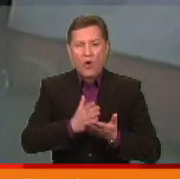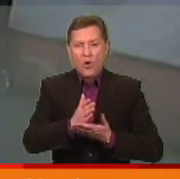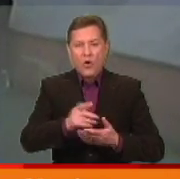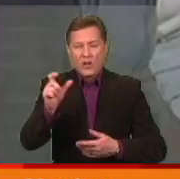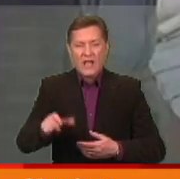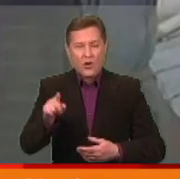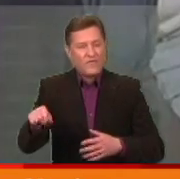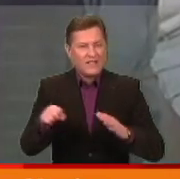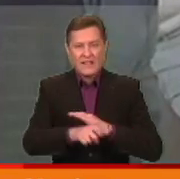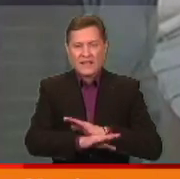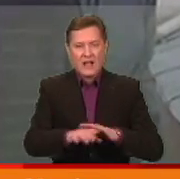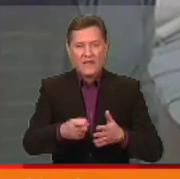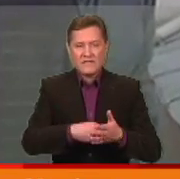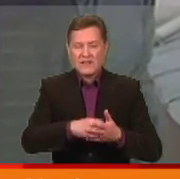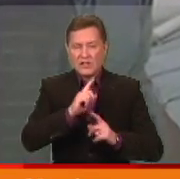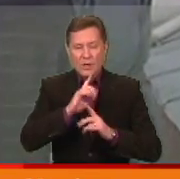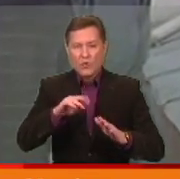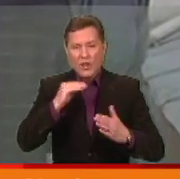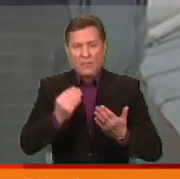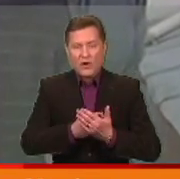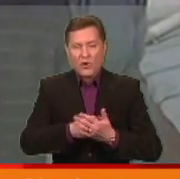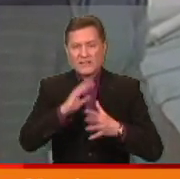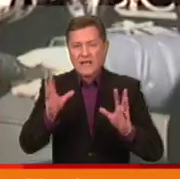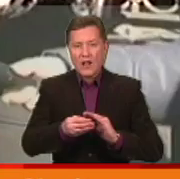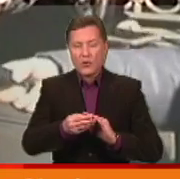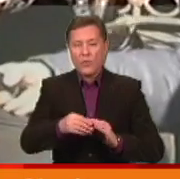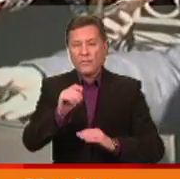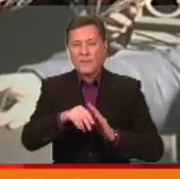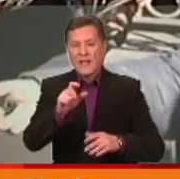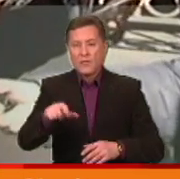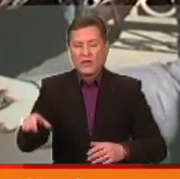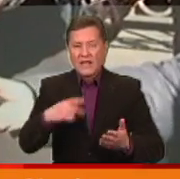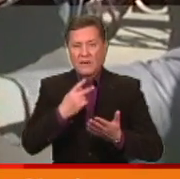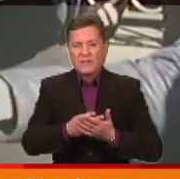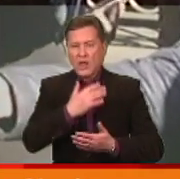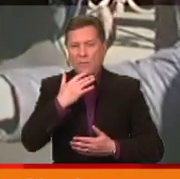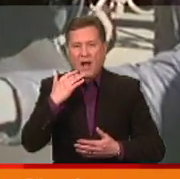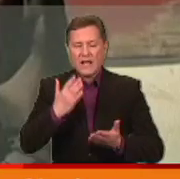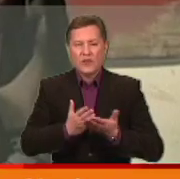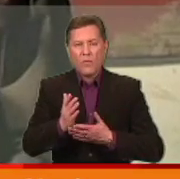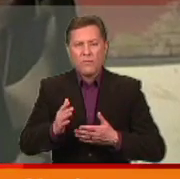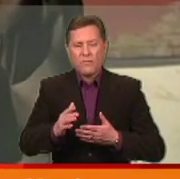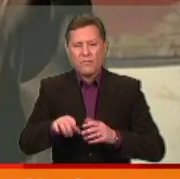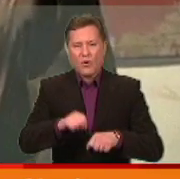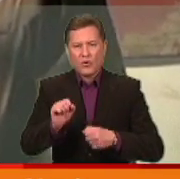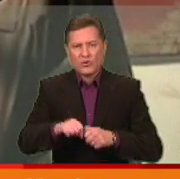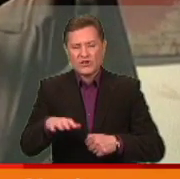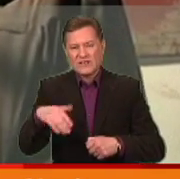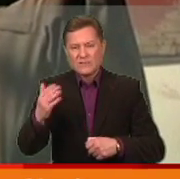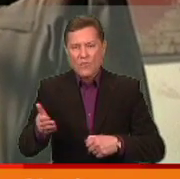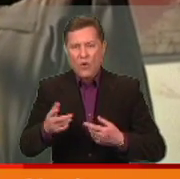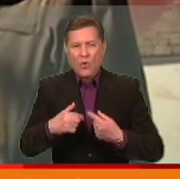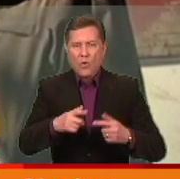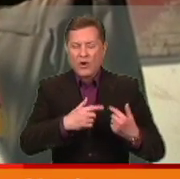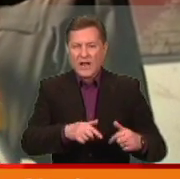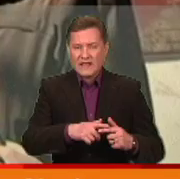тікатиме від слідства та не буде переховуватись. Загалом депутати вбачають у затриманні Мартиненка багато порушень з боку САП і НАБУ. Найбільше